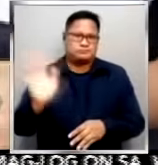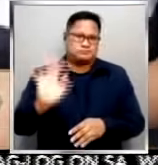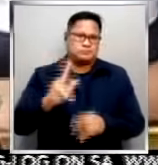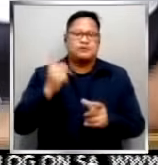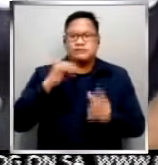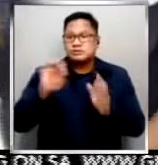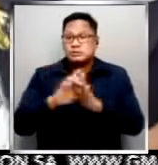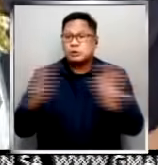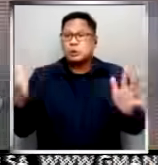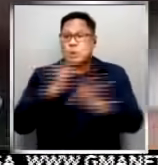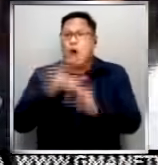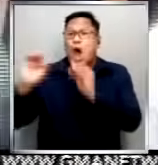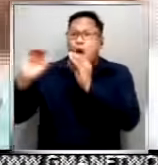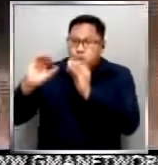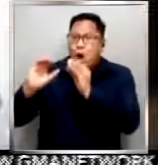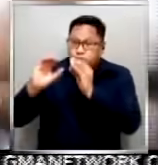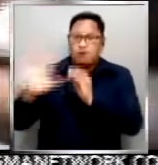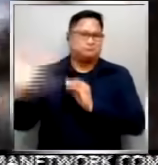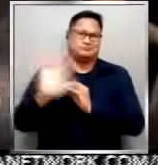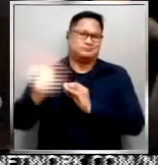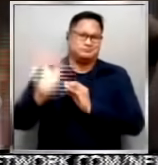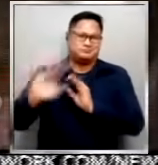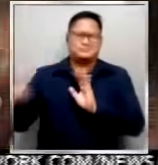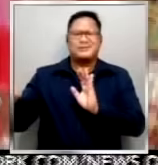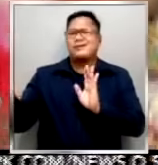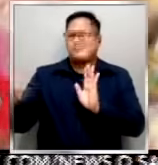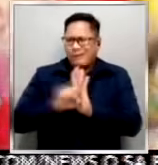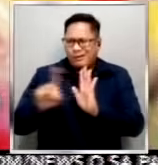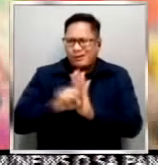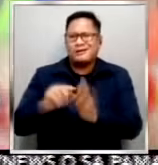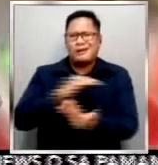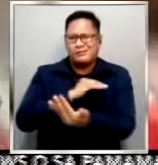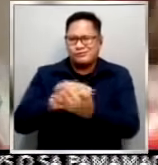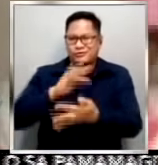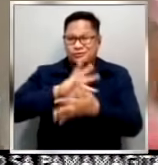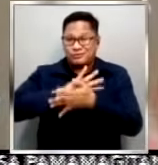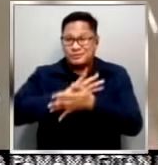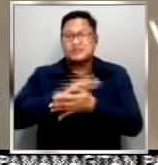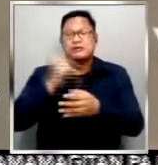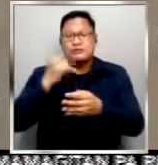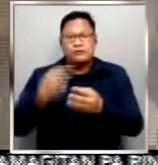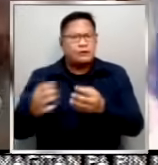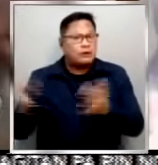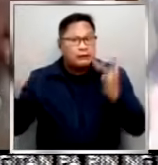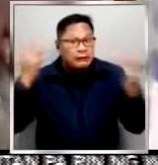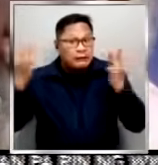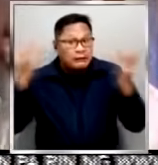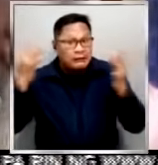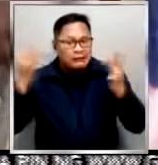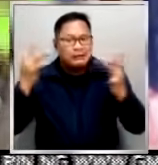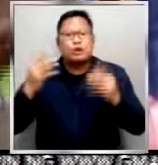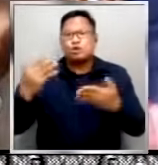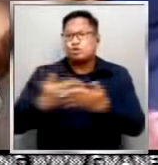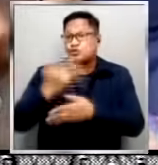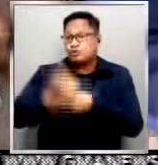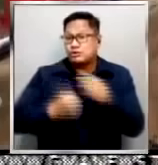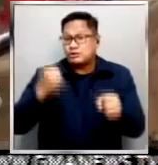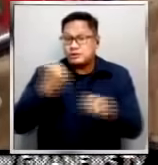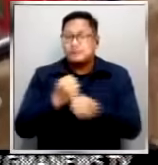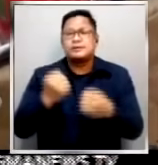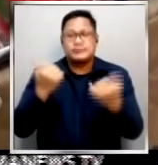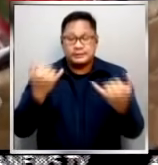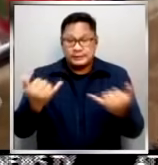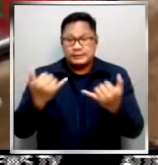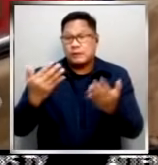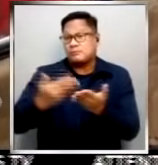rin muna para iwas COVID. Kaya ang ilang gusto pa rin magpaingay sa darating na salubong 2021, heto bumili na lang muna rito sa